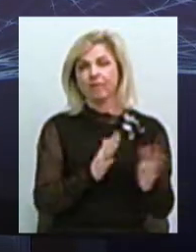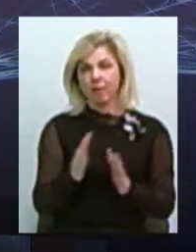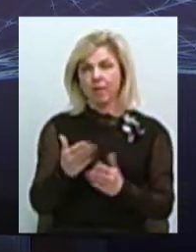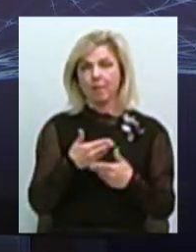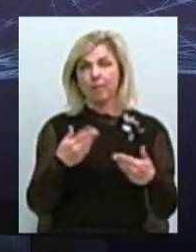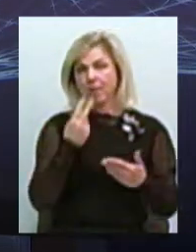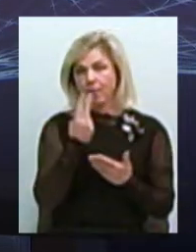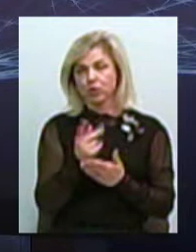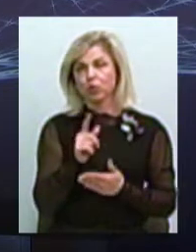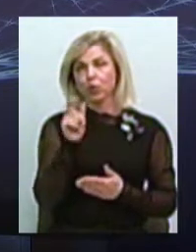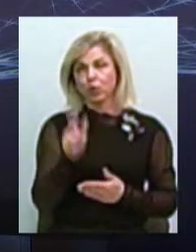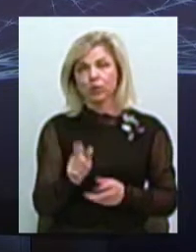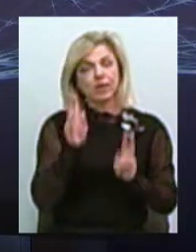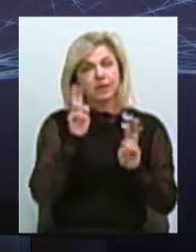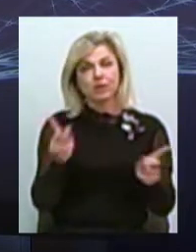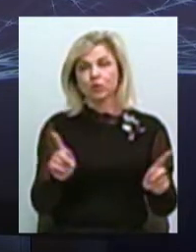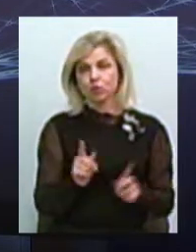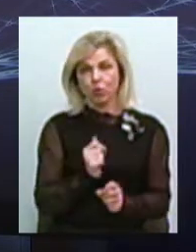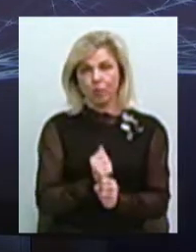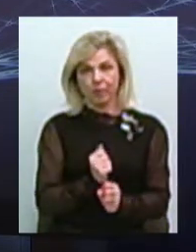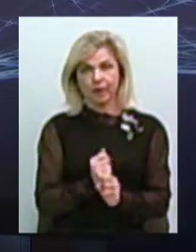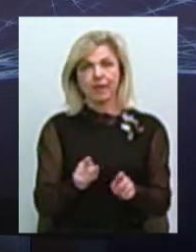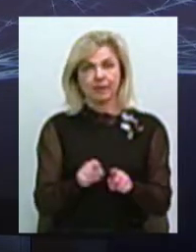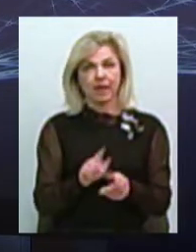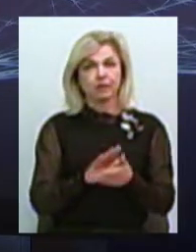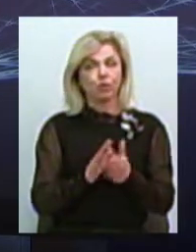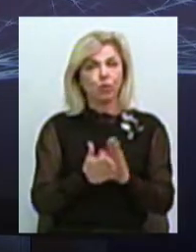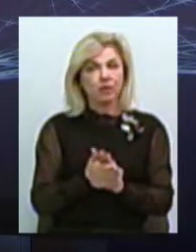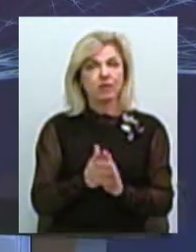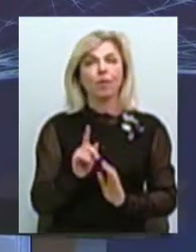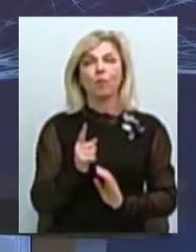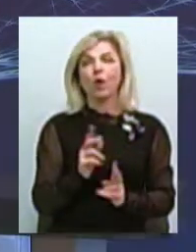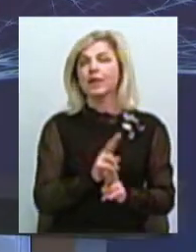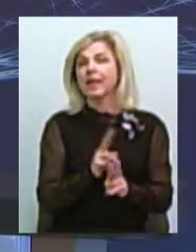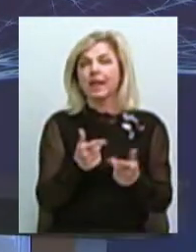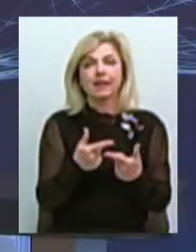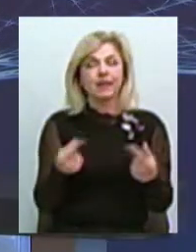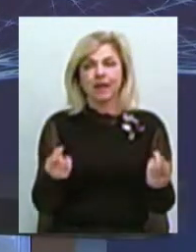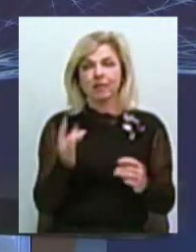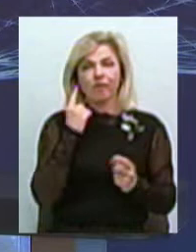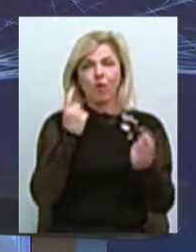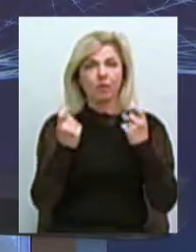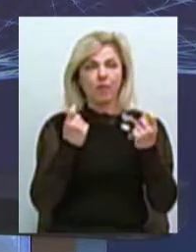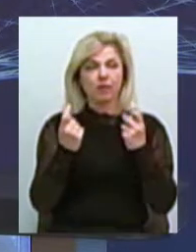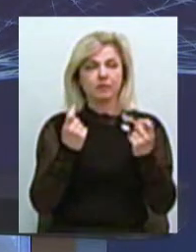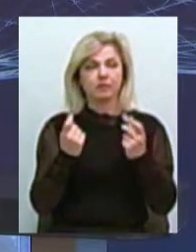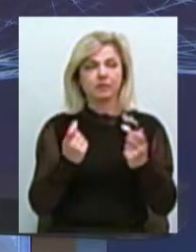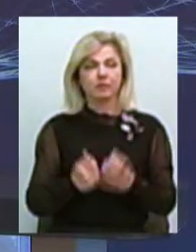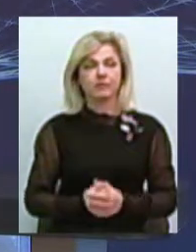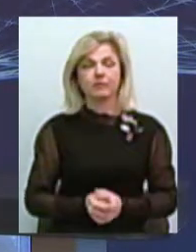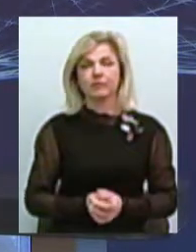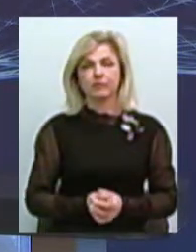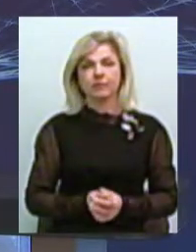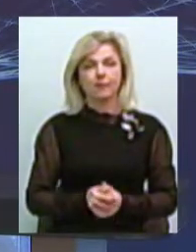що людина просто фактично не знає, що робити у такій ситуації, адже ніде інформації такої, як насправді, і немає.